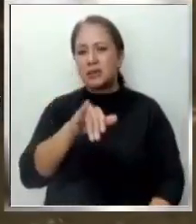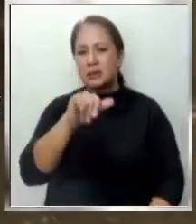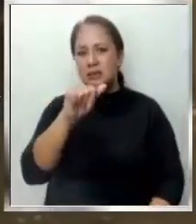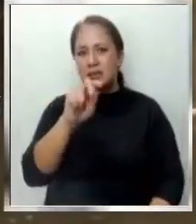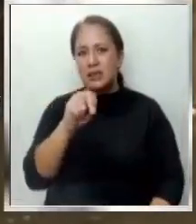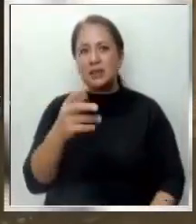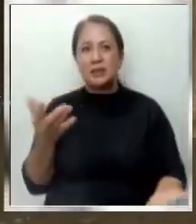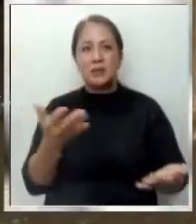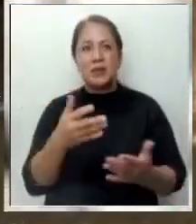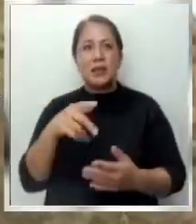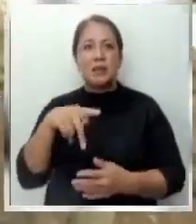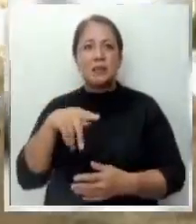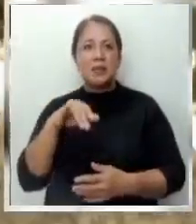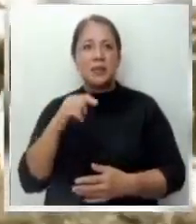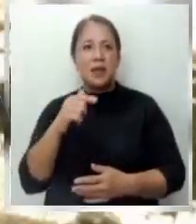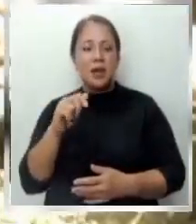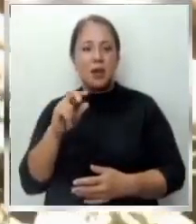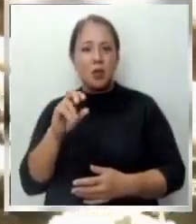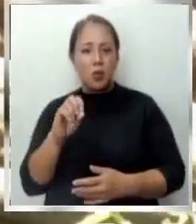Camarines Sur.